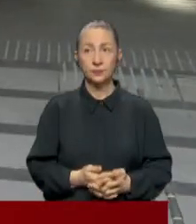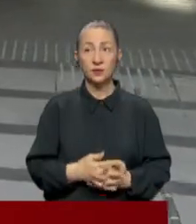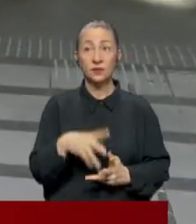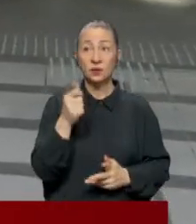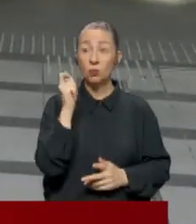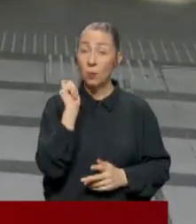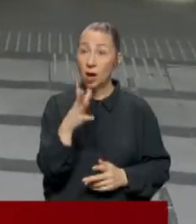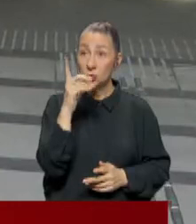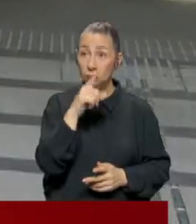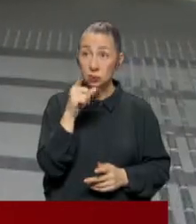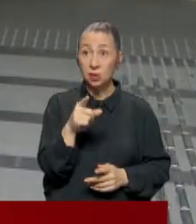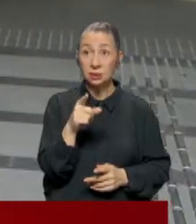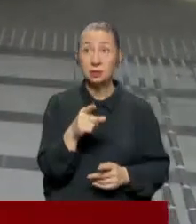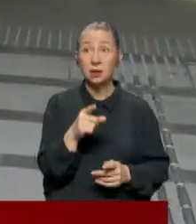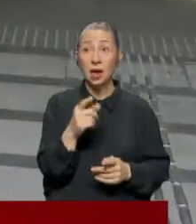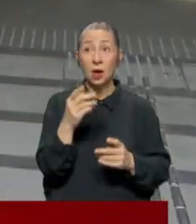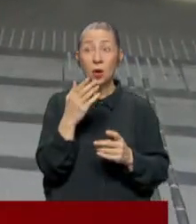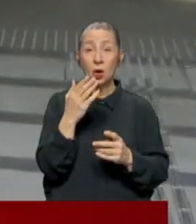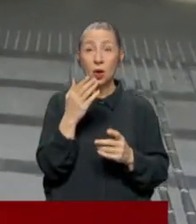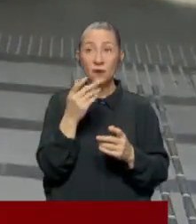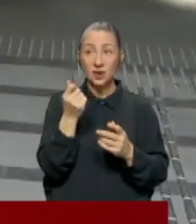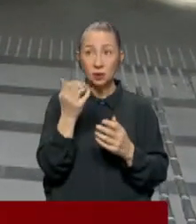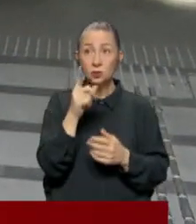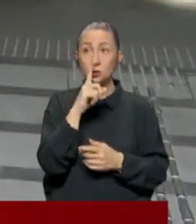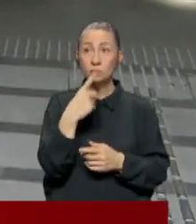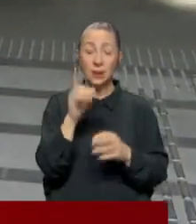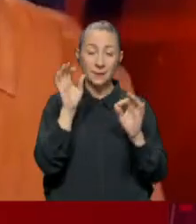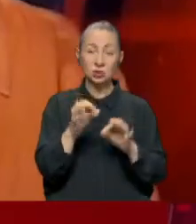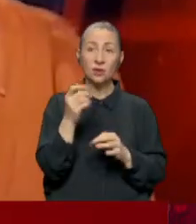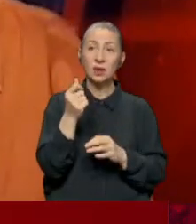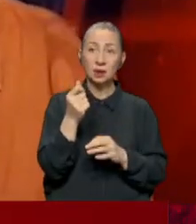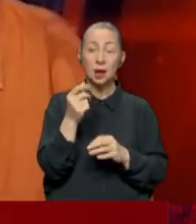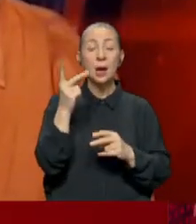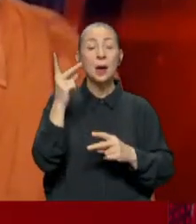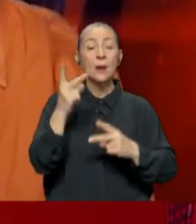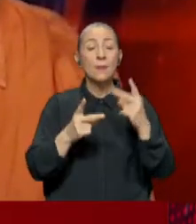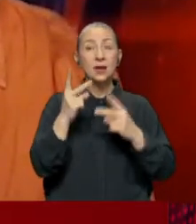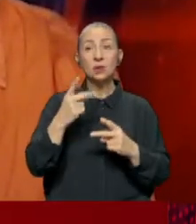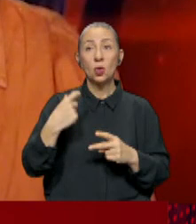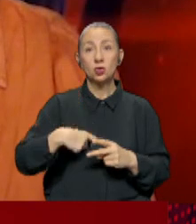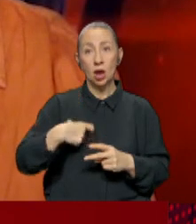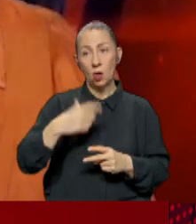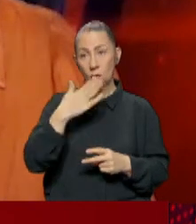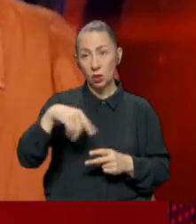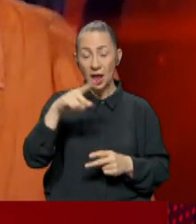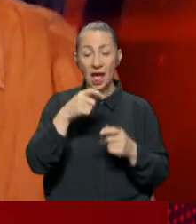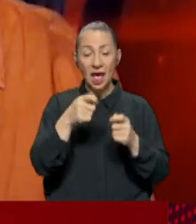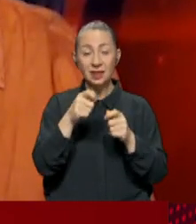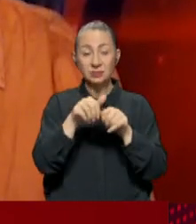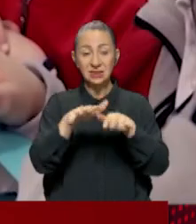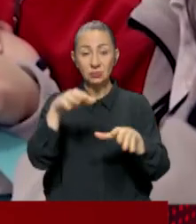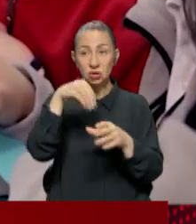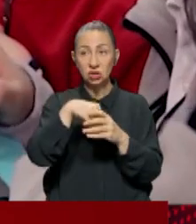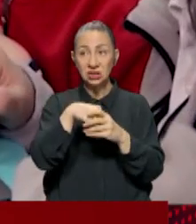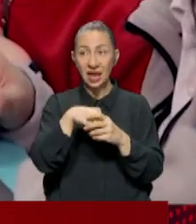Fiyatlar çok yüksek olduğu için. Aldınız mı hiç fiyat? 100 binden başlıyor fiyatlar. Bazı özel okullar eğitim sisteminin